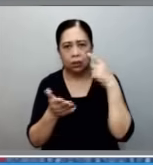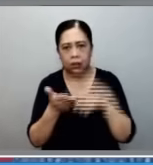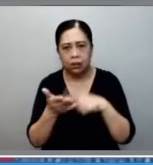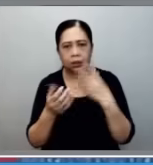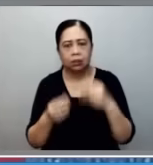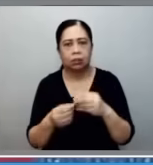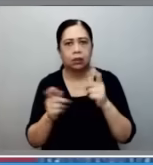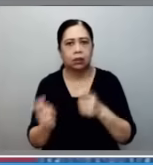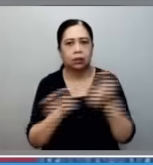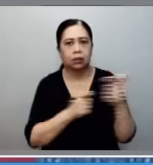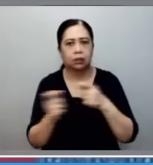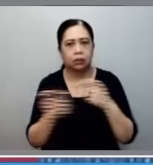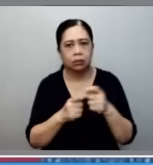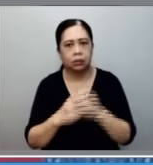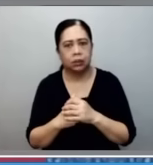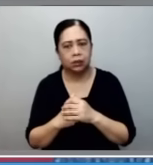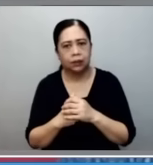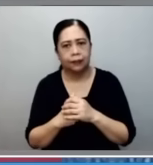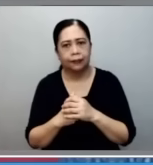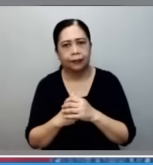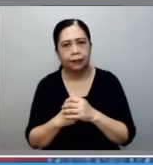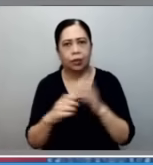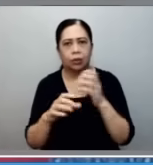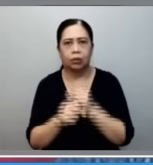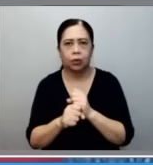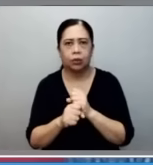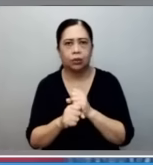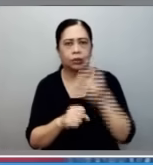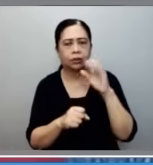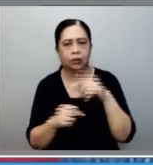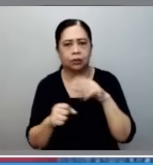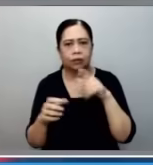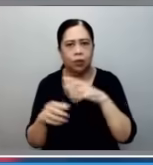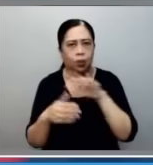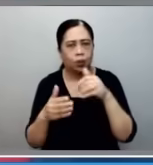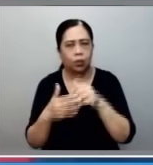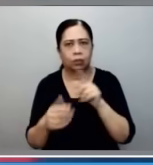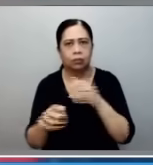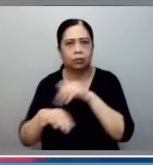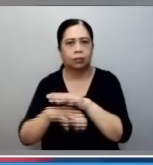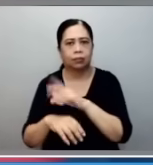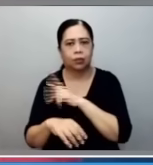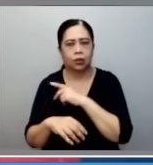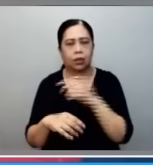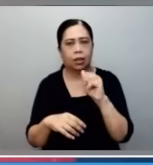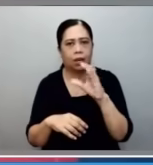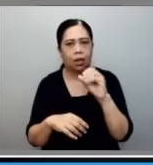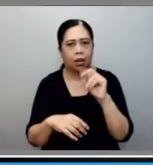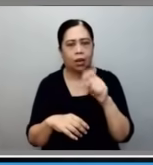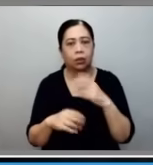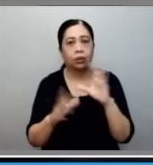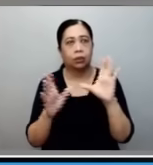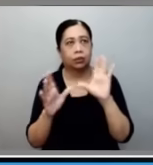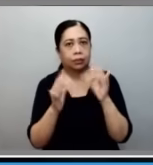nitransfer po ng kumuha ng cellphone yung laman sa personal na account. Nakipag-ugnayan na raw siya sa kumpanya ng e-wallet